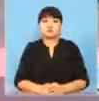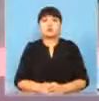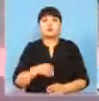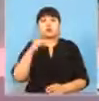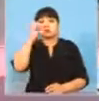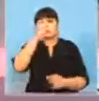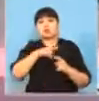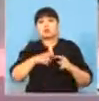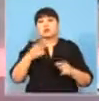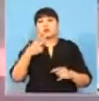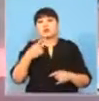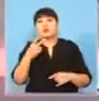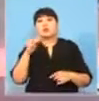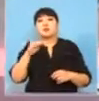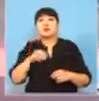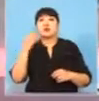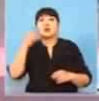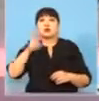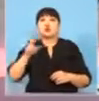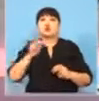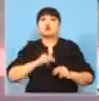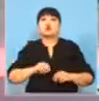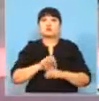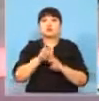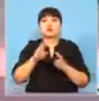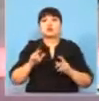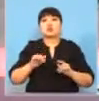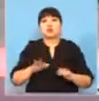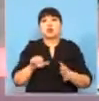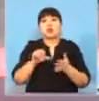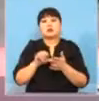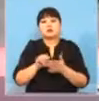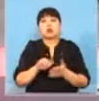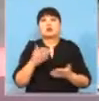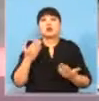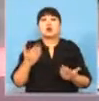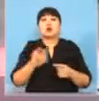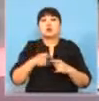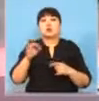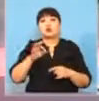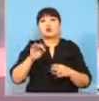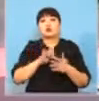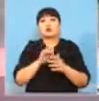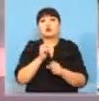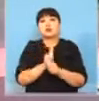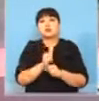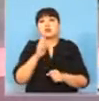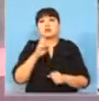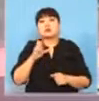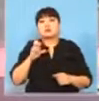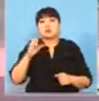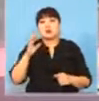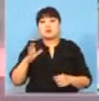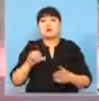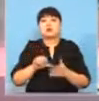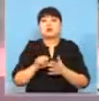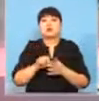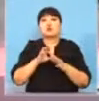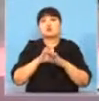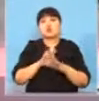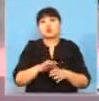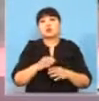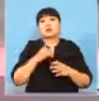Жыл басынан бері 22 мыңнан астам ақтөбелік жұмыспен қамту шараларына қатыстырылған. Бұл туралы өңір басшысы Бердібек Сапарбаевтың қатысуымен